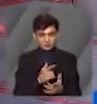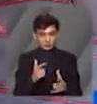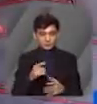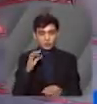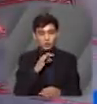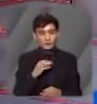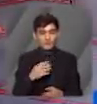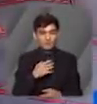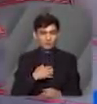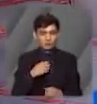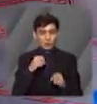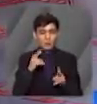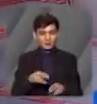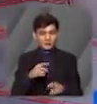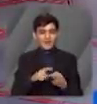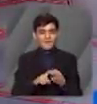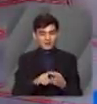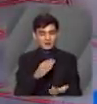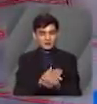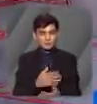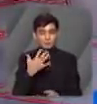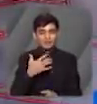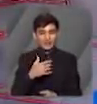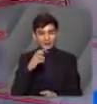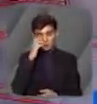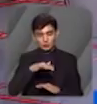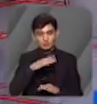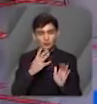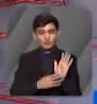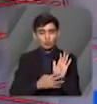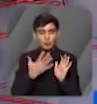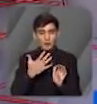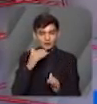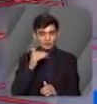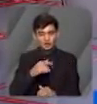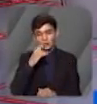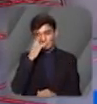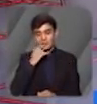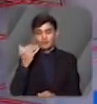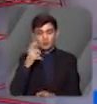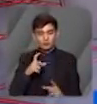қауіпті инфекция көп тараған 50 елде 95 мың қазақстандық бар екен.